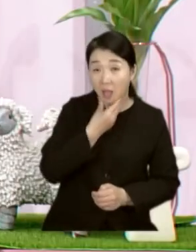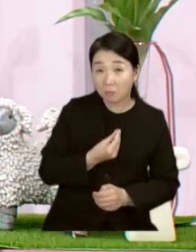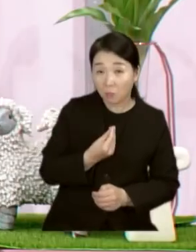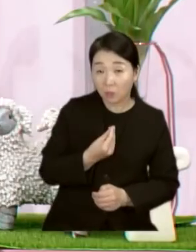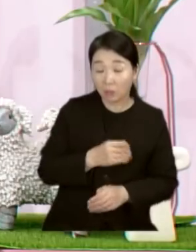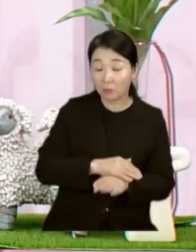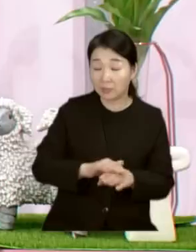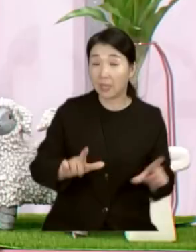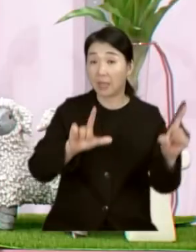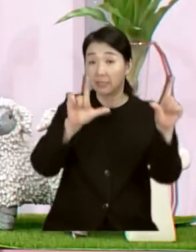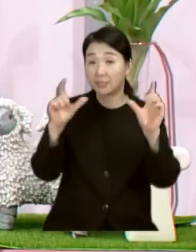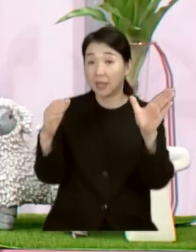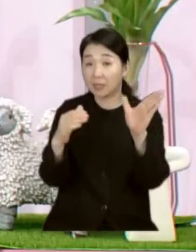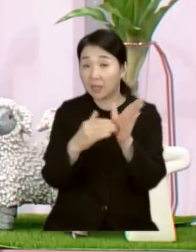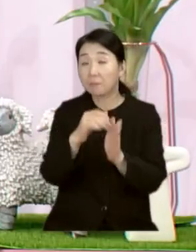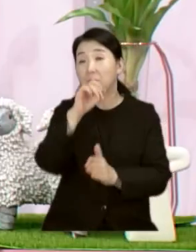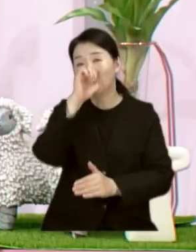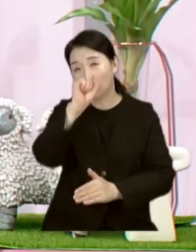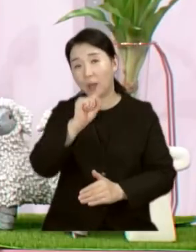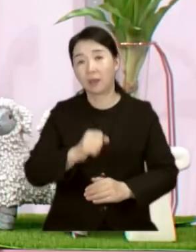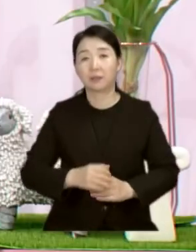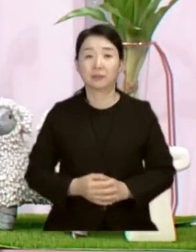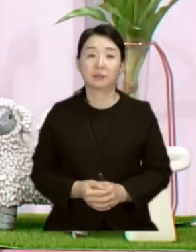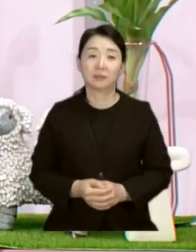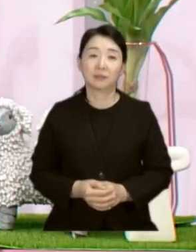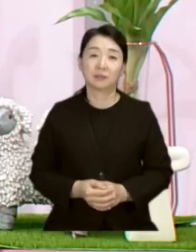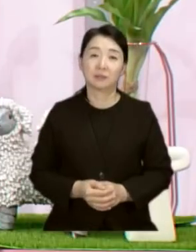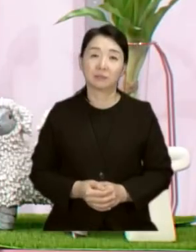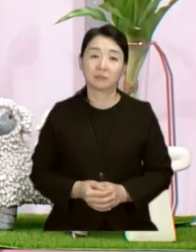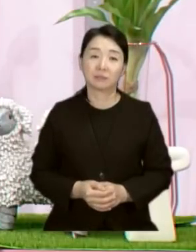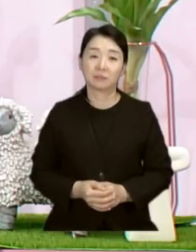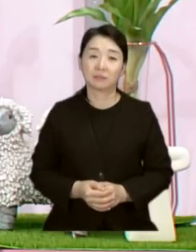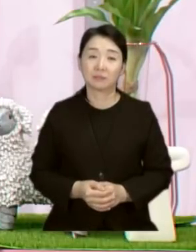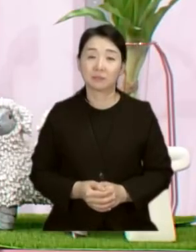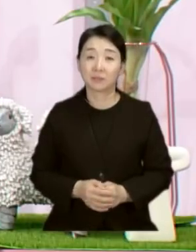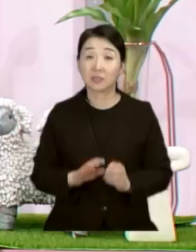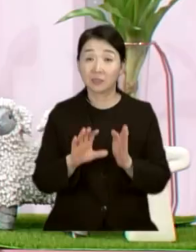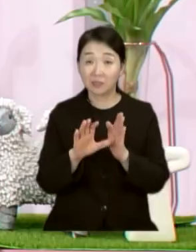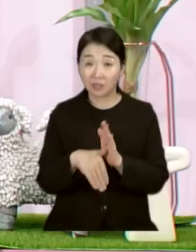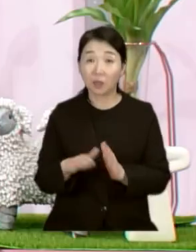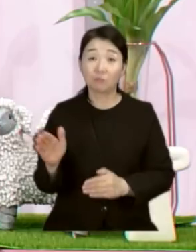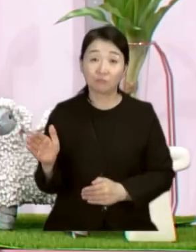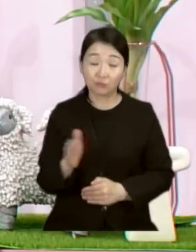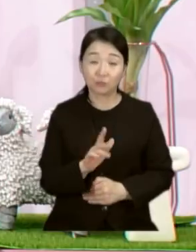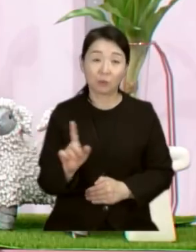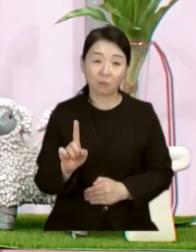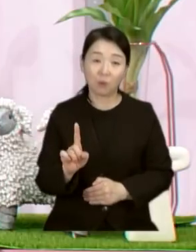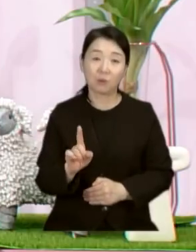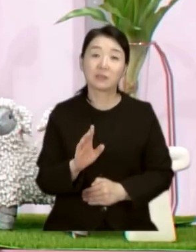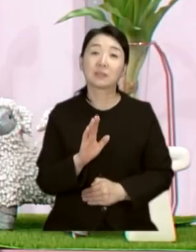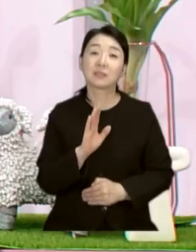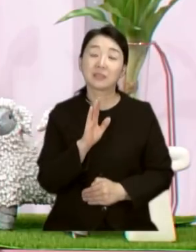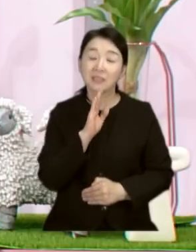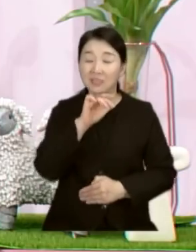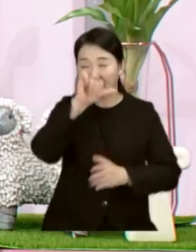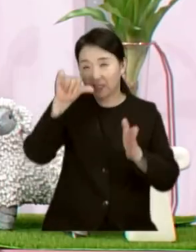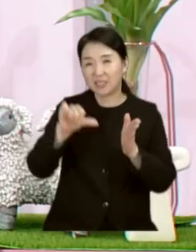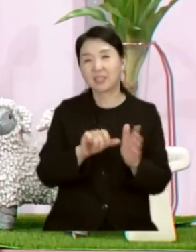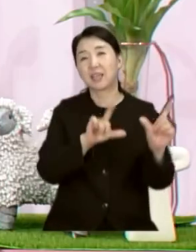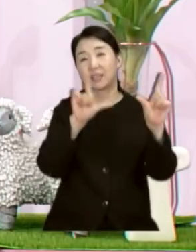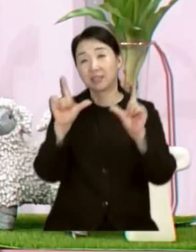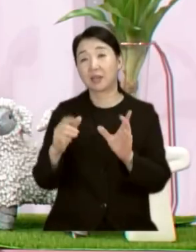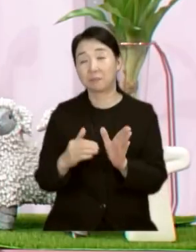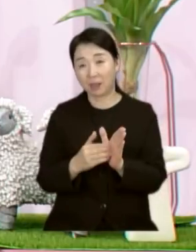행복하고 잘 살았으면 좋았을 텐데 이제 그때부터 진짜